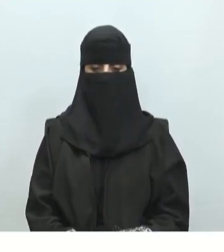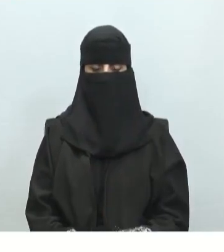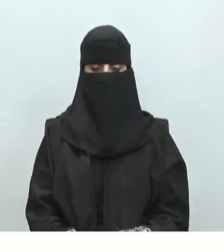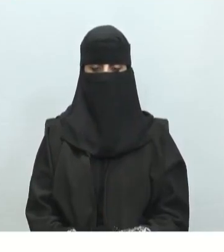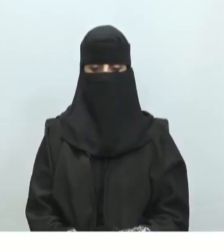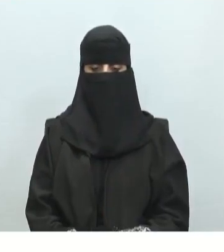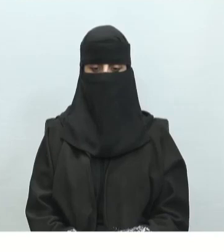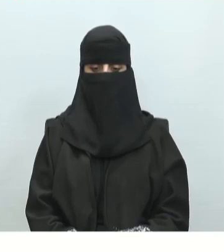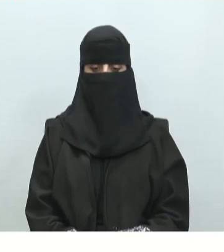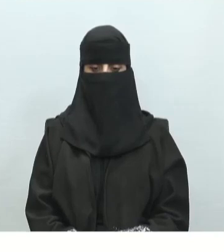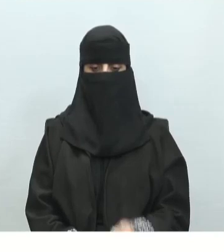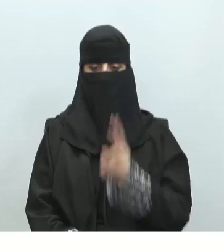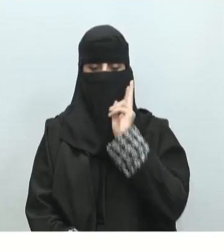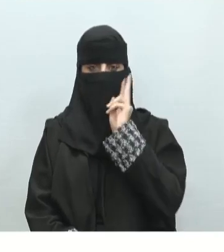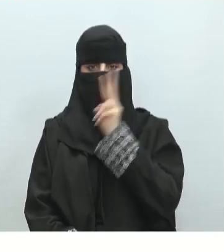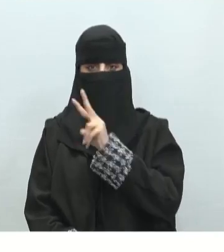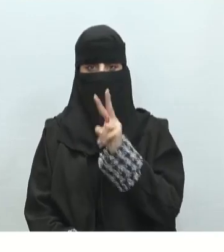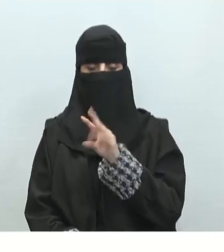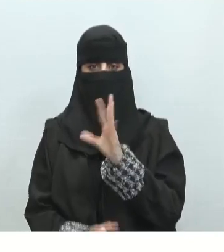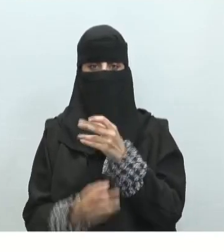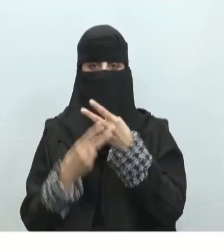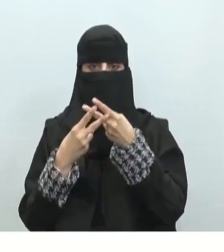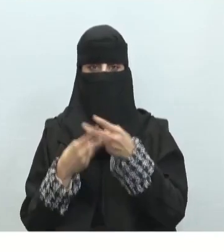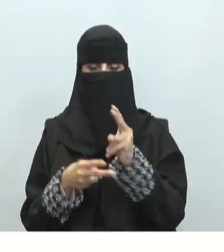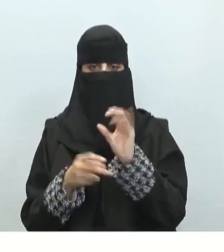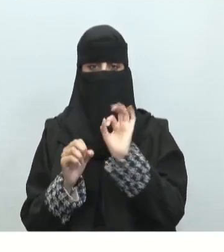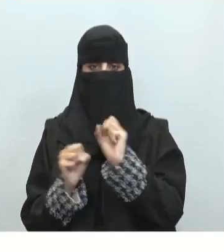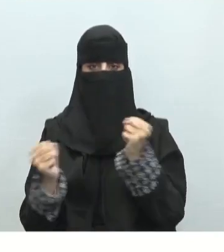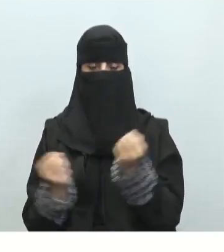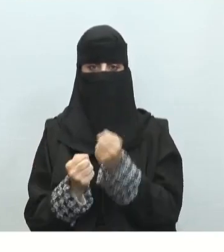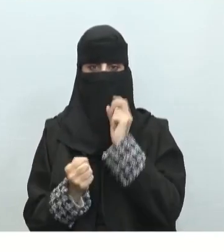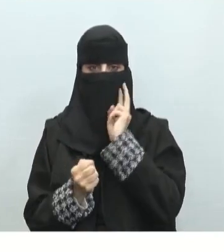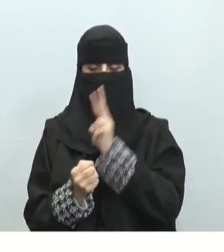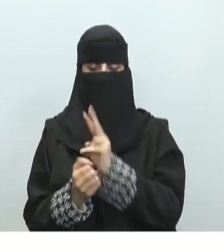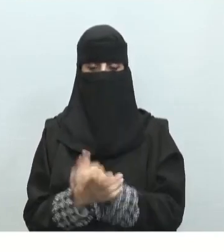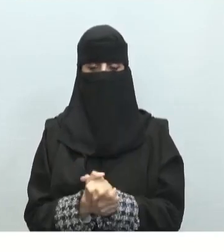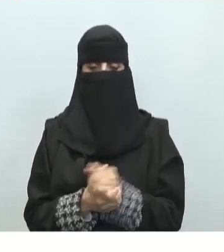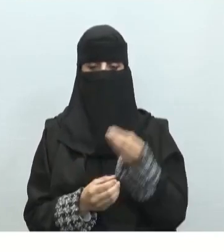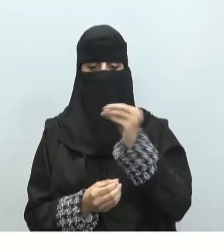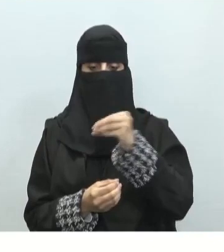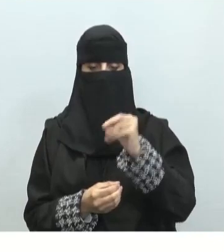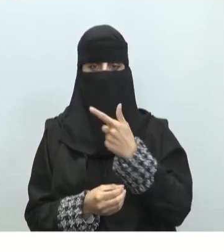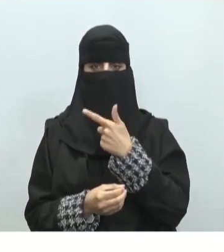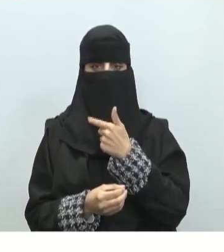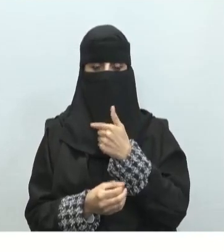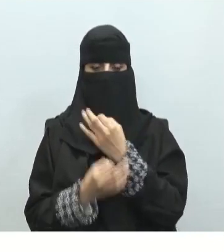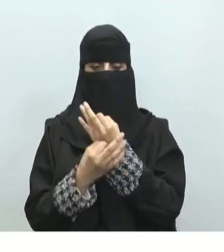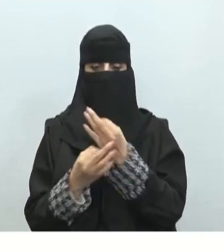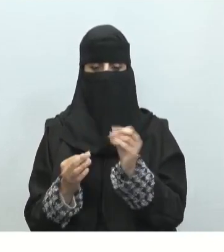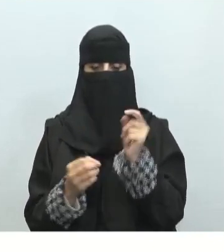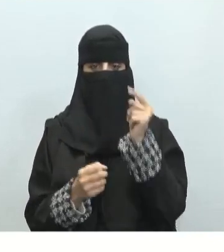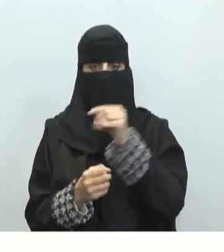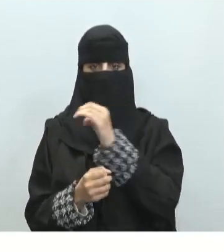الاسماء ايضا ايها الابطال نبدا بالتطبيق بارك الله فيكم اضع الاسماء الاتيه في